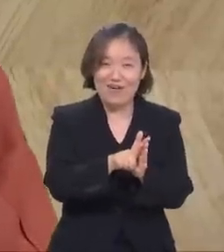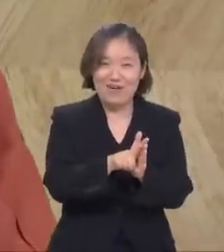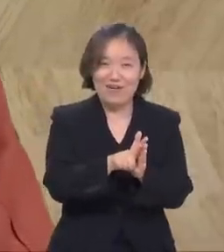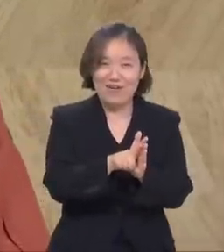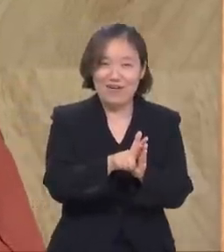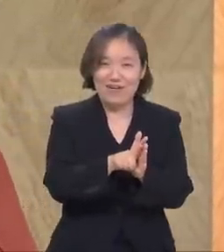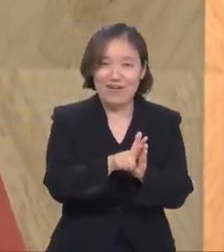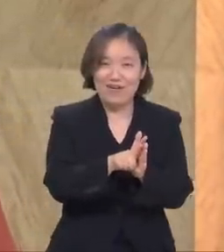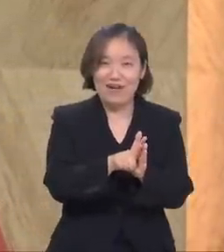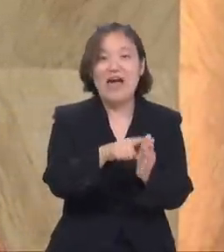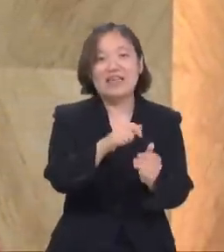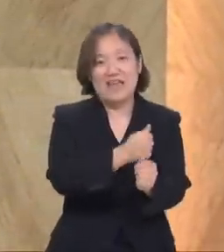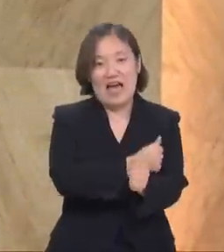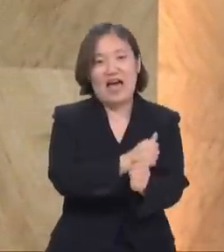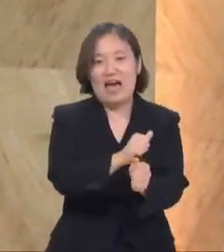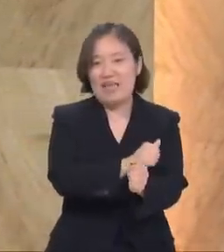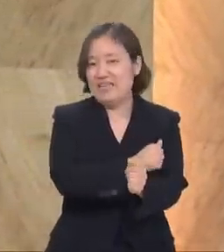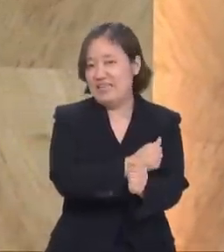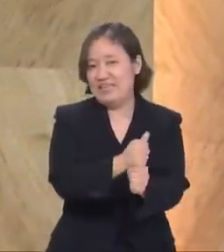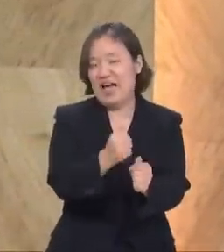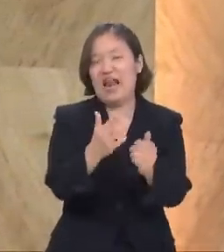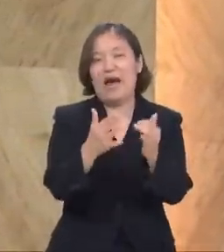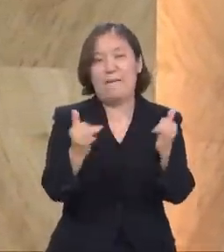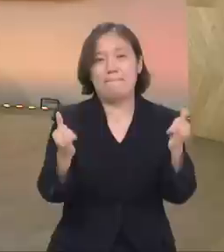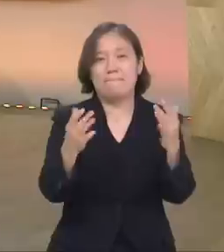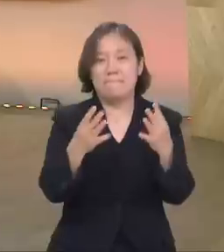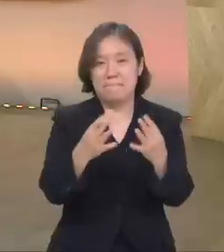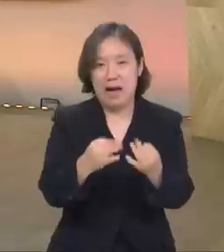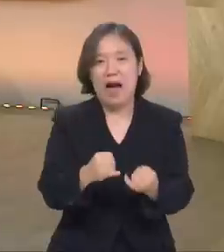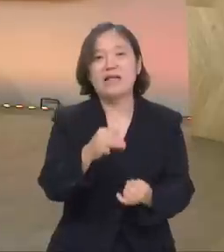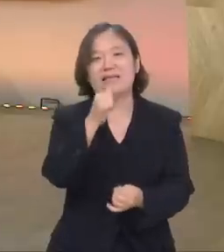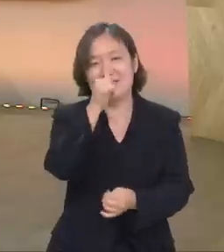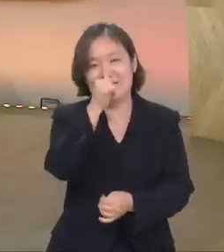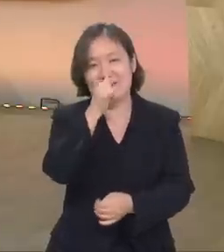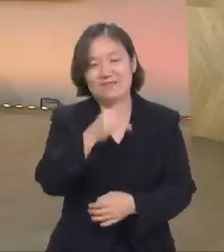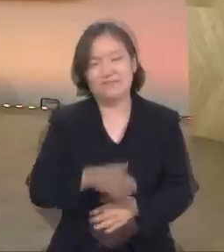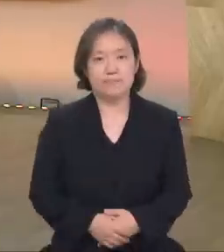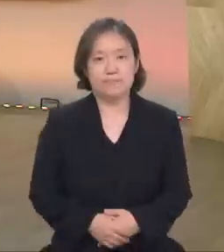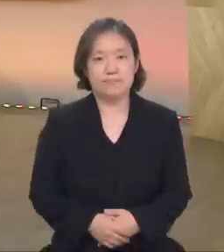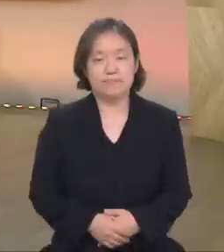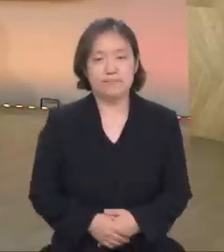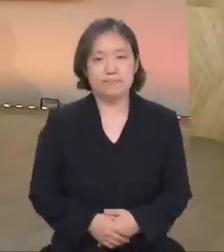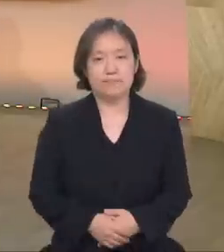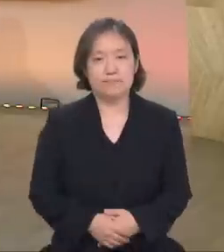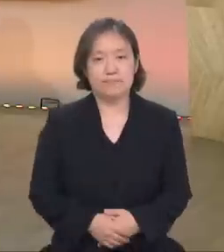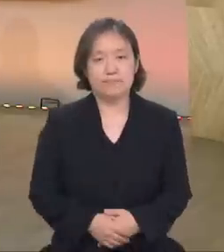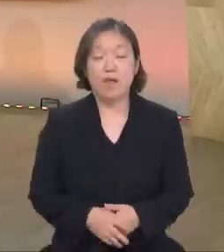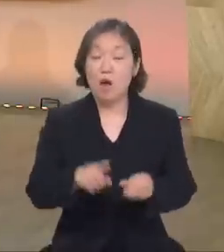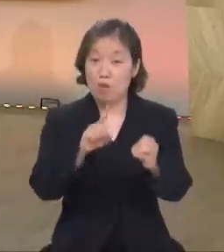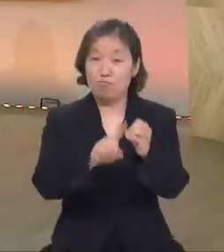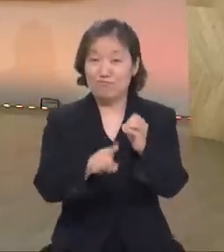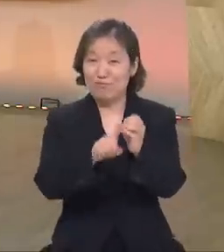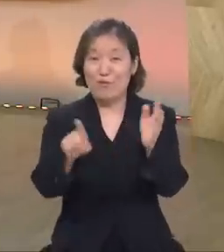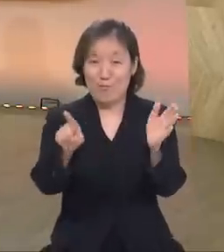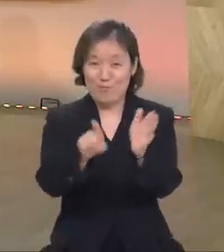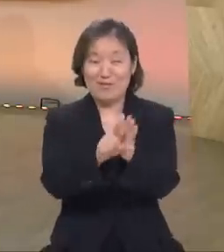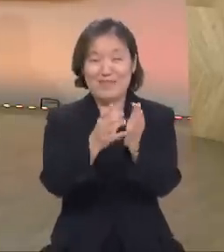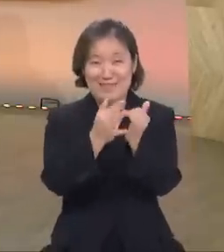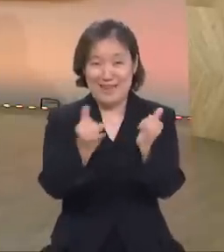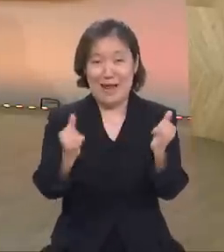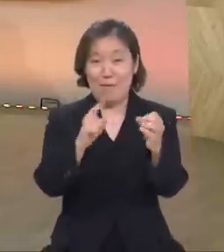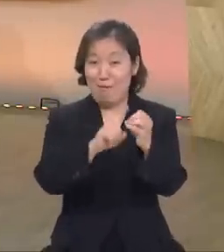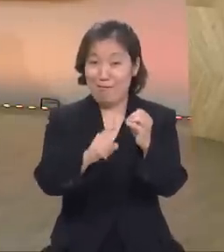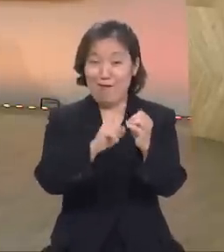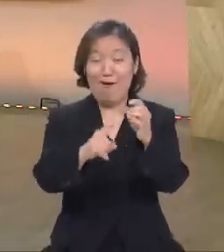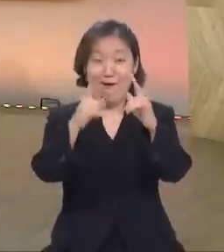절에 다니시는 분들이 대부분 많으실거다 그래서 우리 많은 불자님들이 절에 오시면